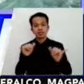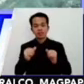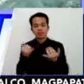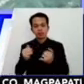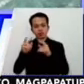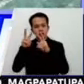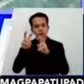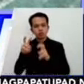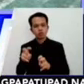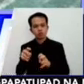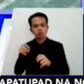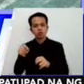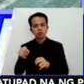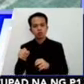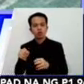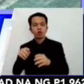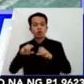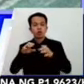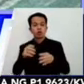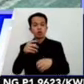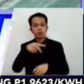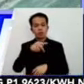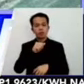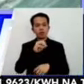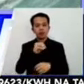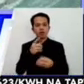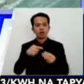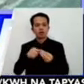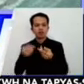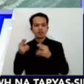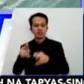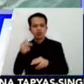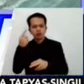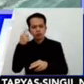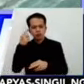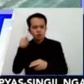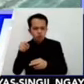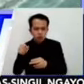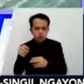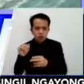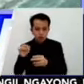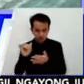crime Commission o paok ang insidente para malaman kung may kinalaman sa Mga iligal na Pogo ang mga suspek